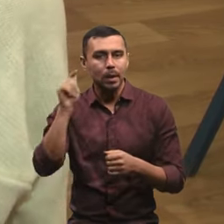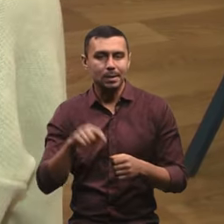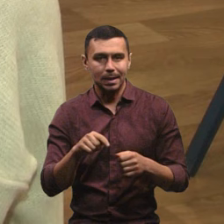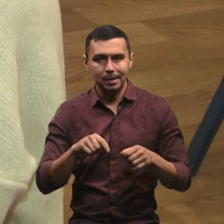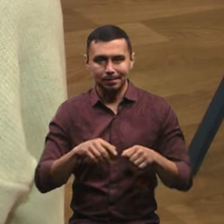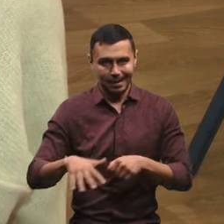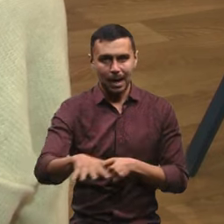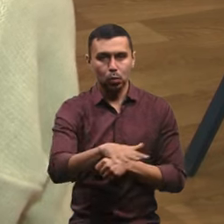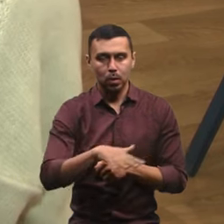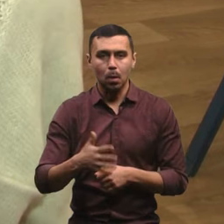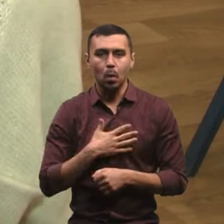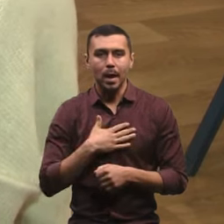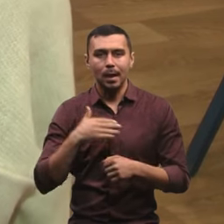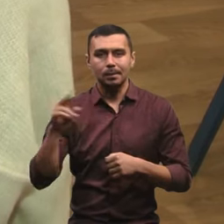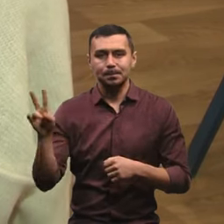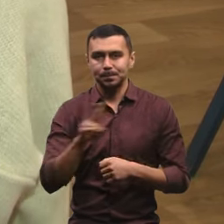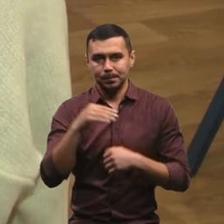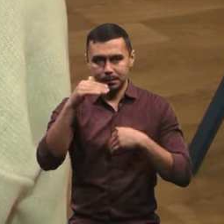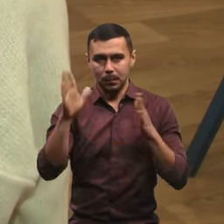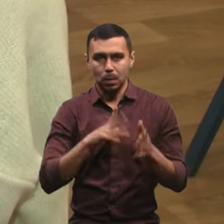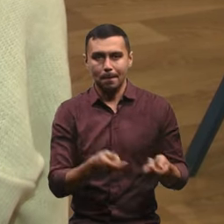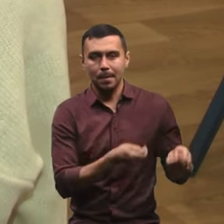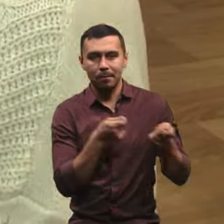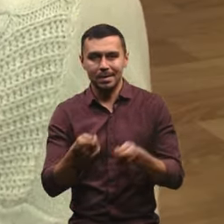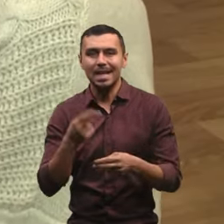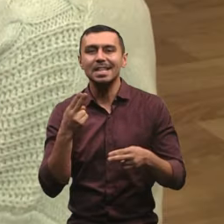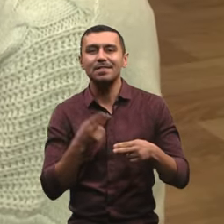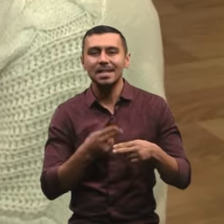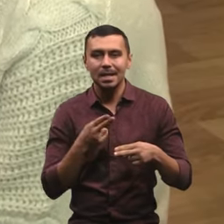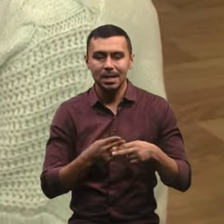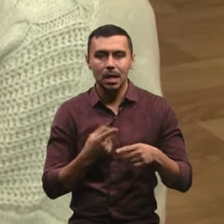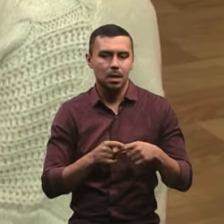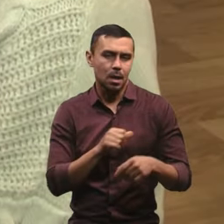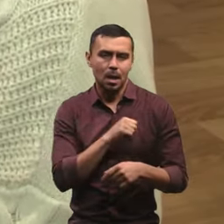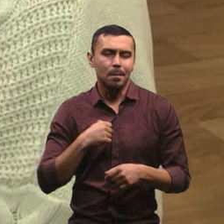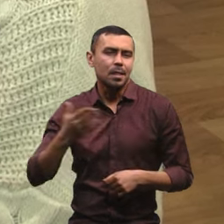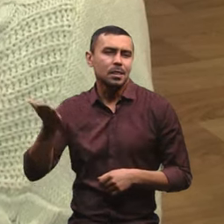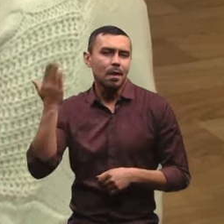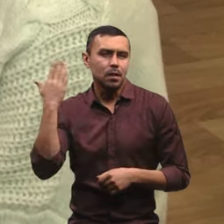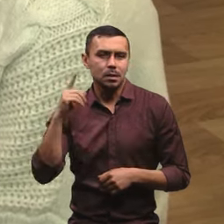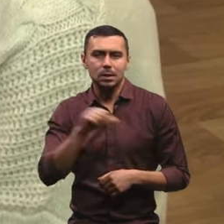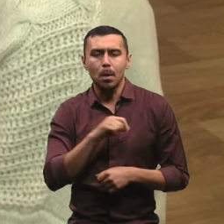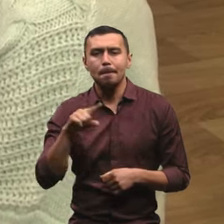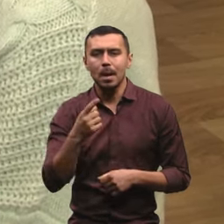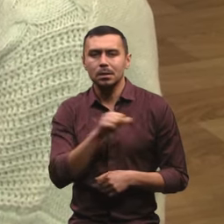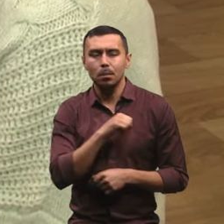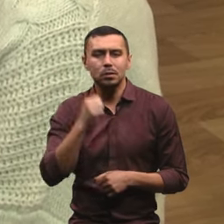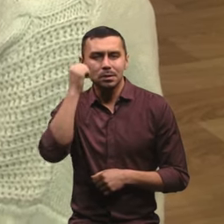землях. Моя ікона була привезена з Візантії. Це є найдавнішою, найпершою і